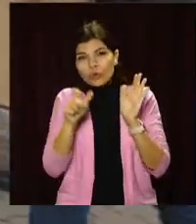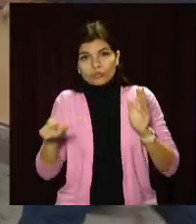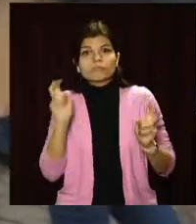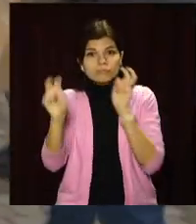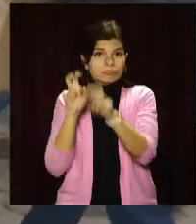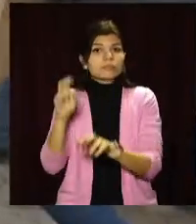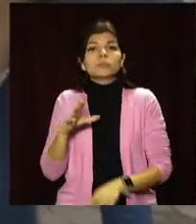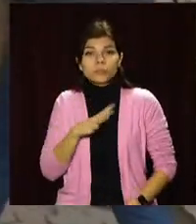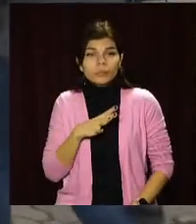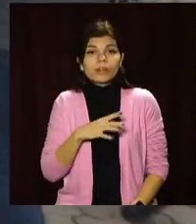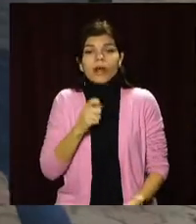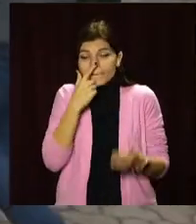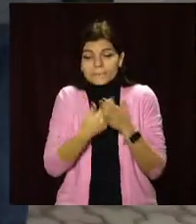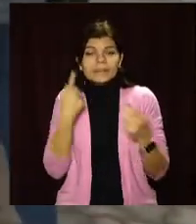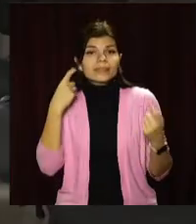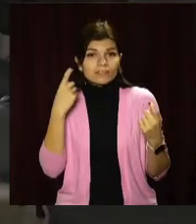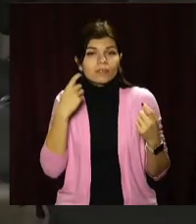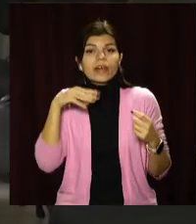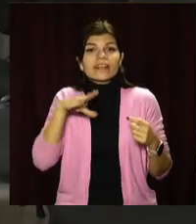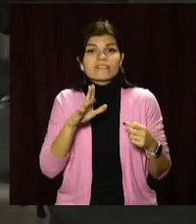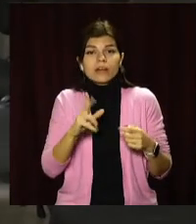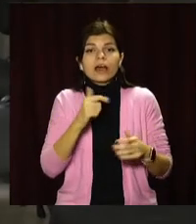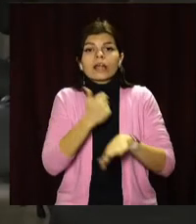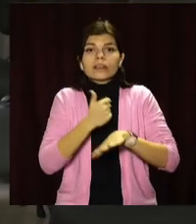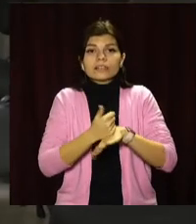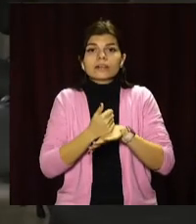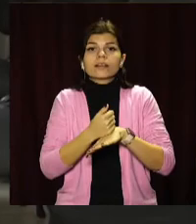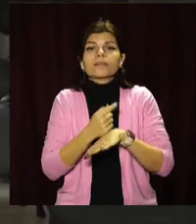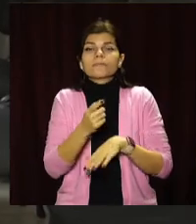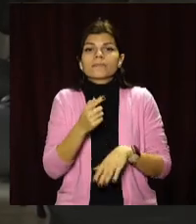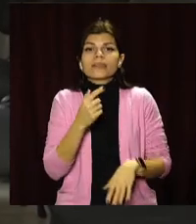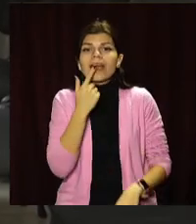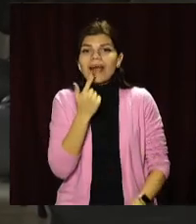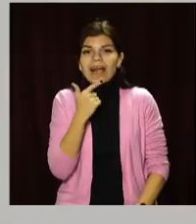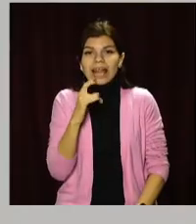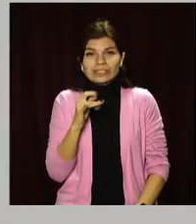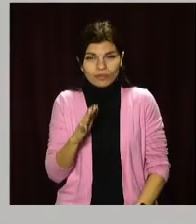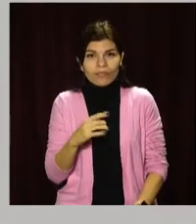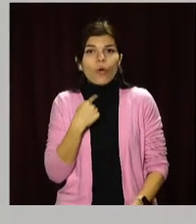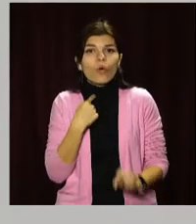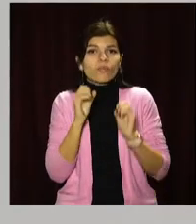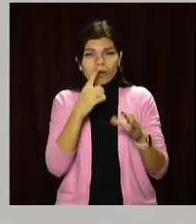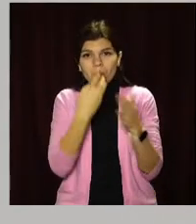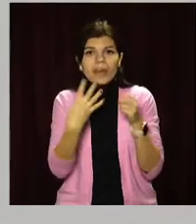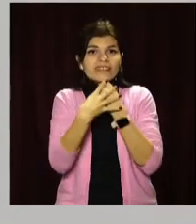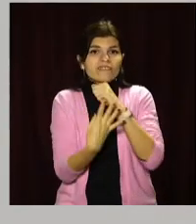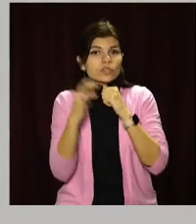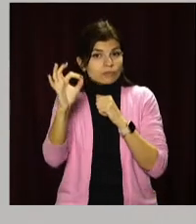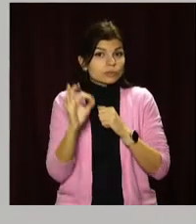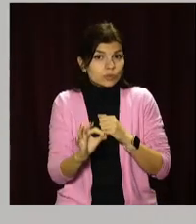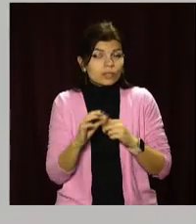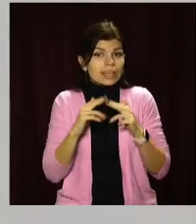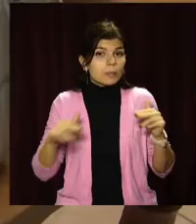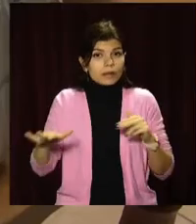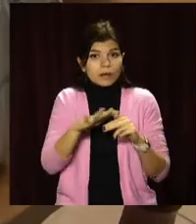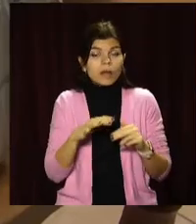виборців. За попередніми даними Дніпровської ТВК, за лідера громадської сили Загіда Краснова віддали голоси майже 19%